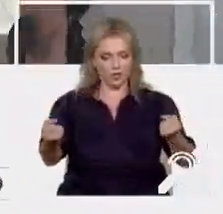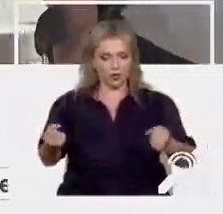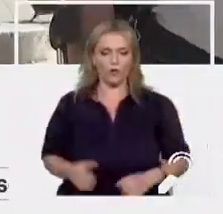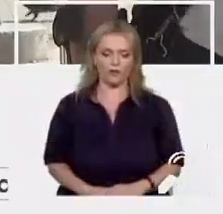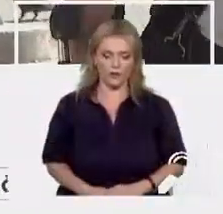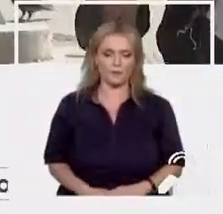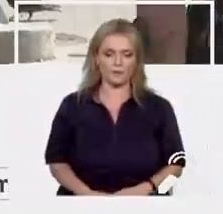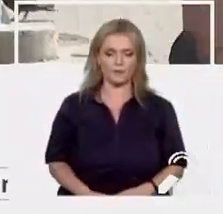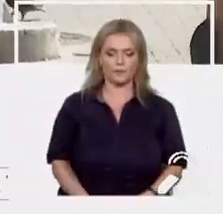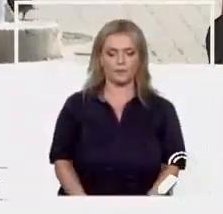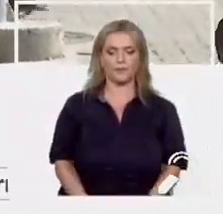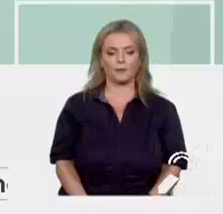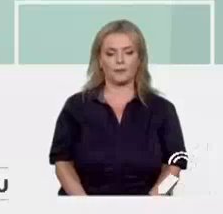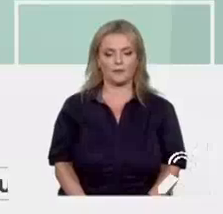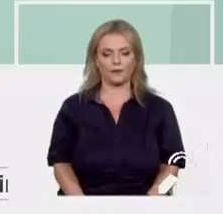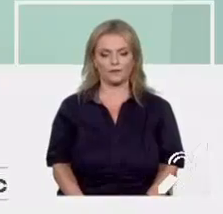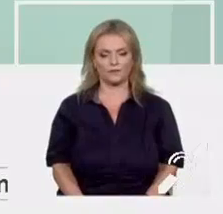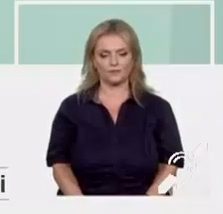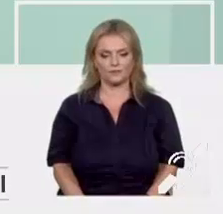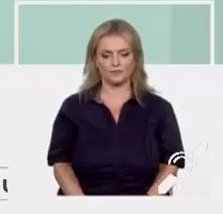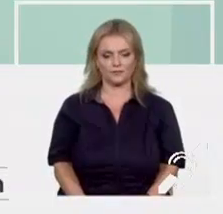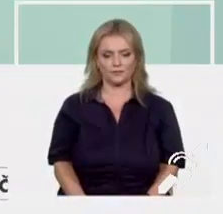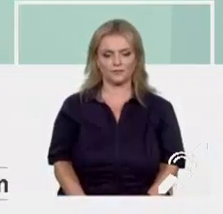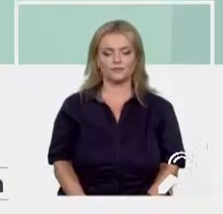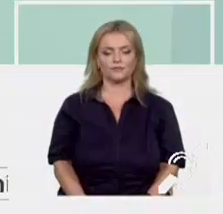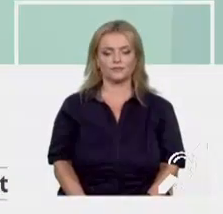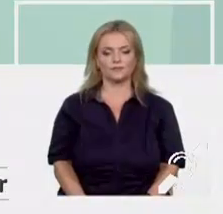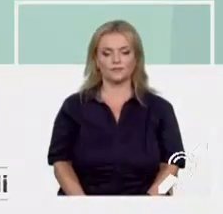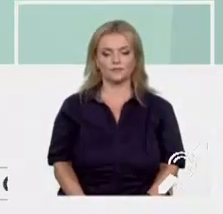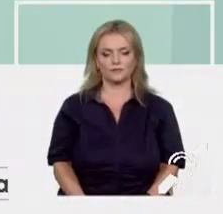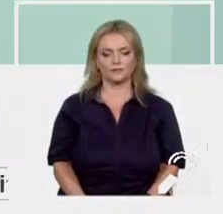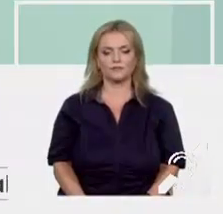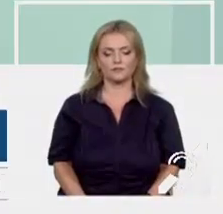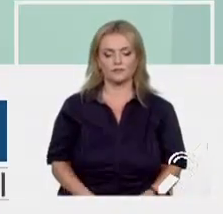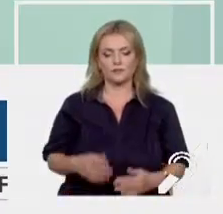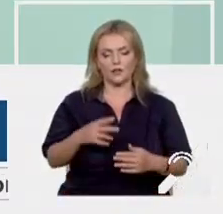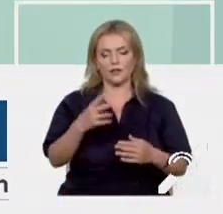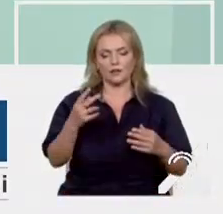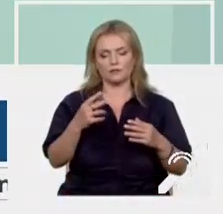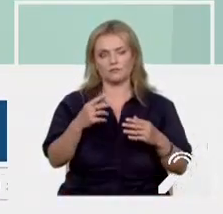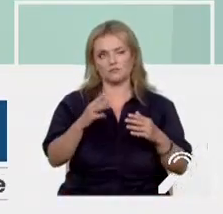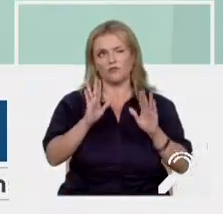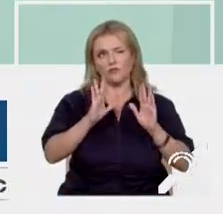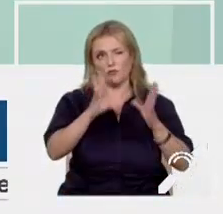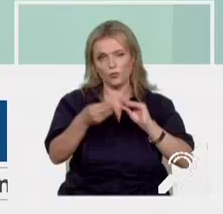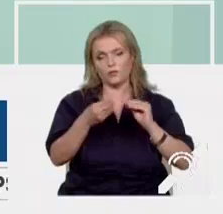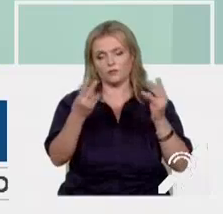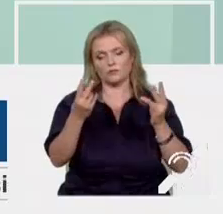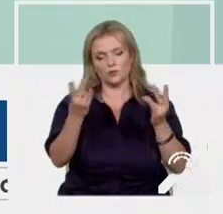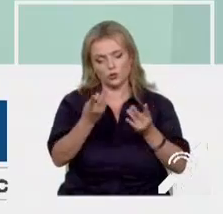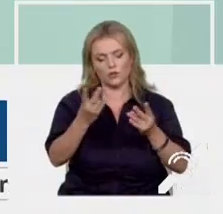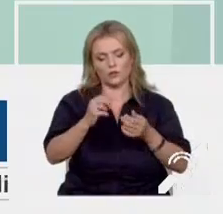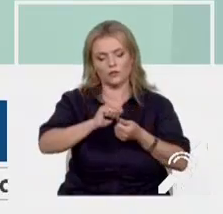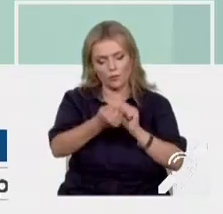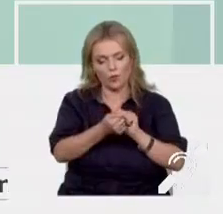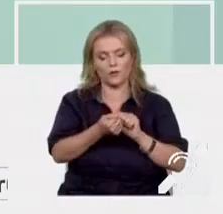productivitatea, motivația și implicarea. Este regula la 3 de 8 pe zi, trebuie să fie 8 ore de somn, 8 ore